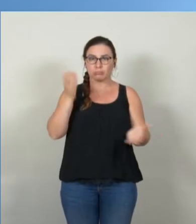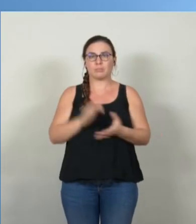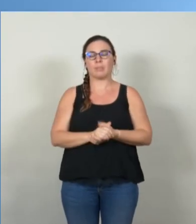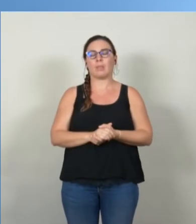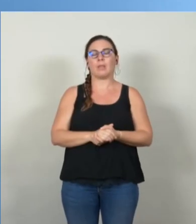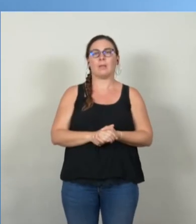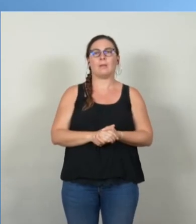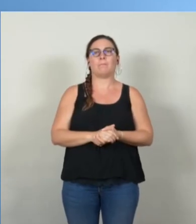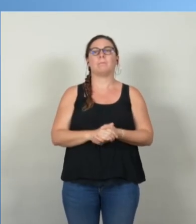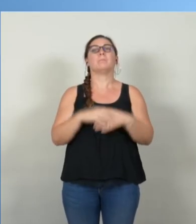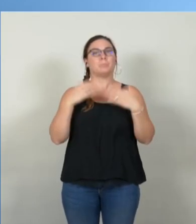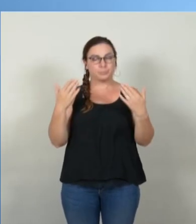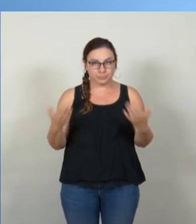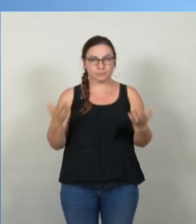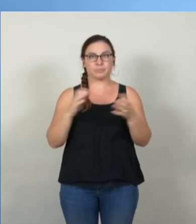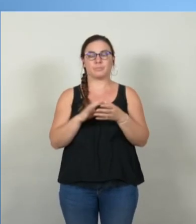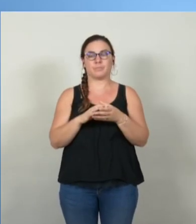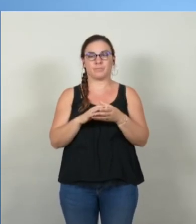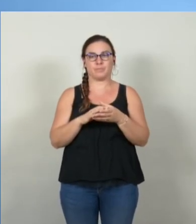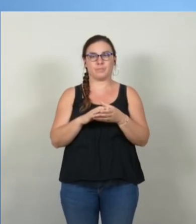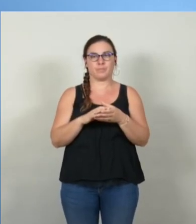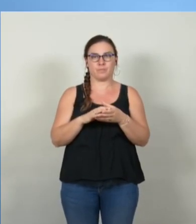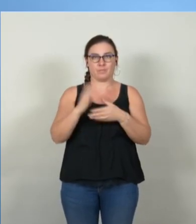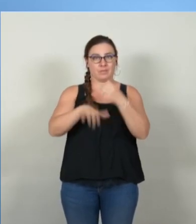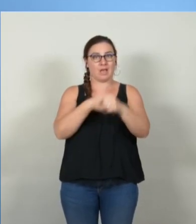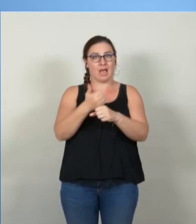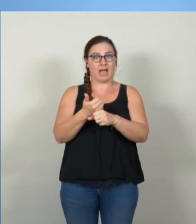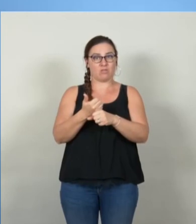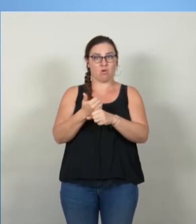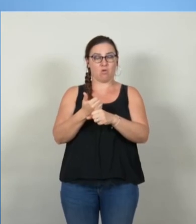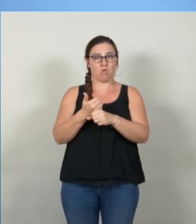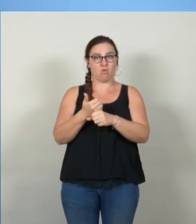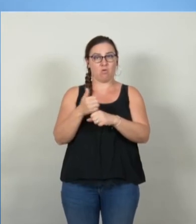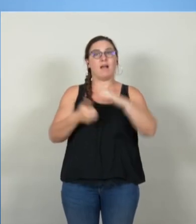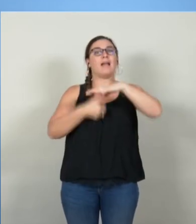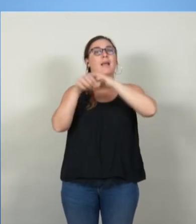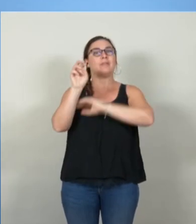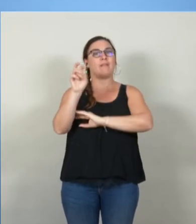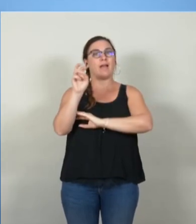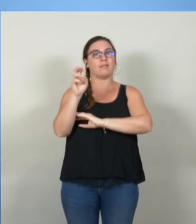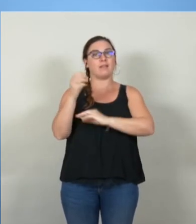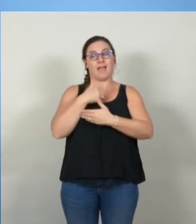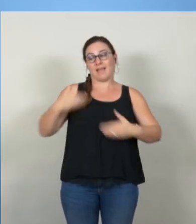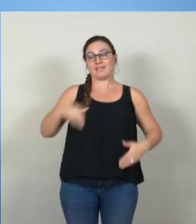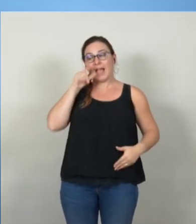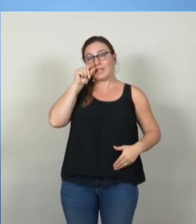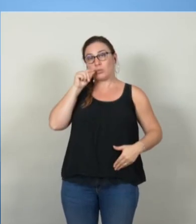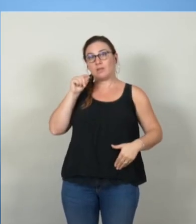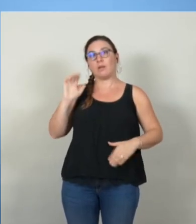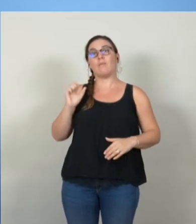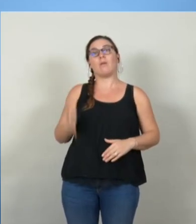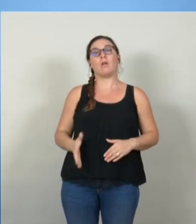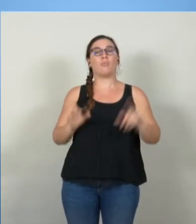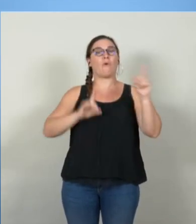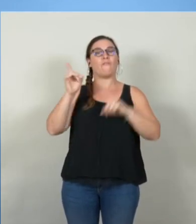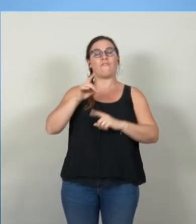donc et encore l'année capitale verte n'analise pas le dernier tweet d'Éric Piol sur les fêtes chrétiennes